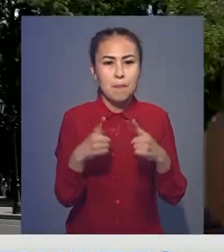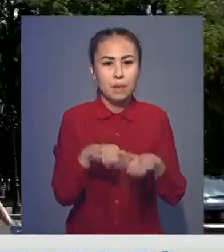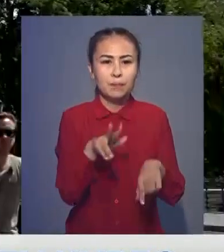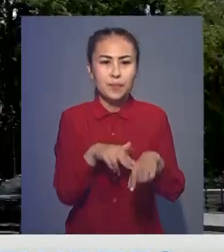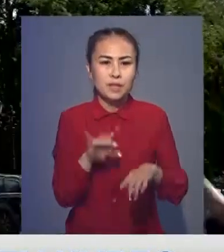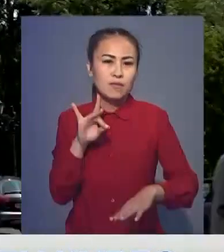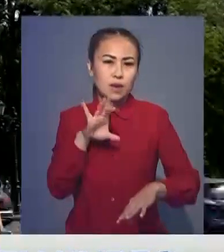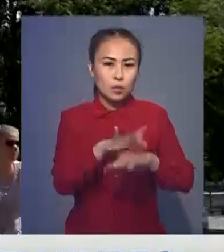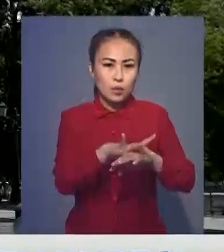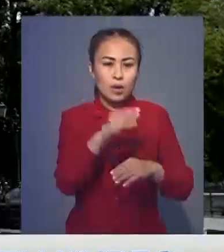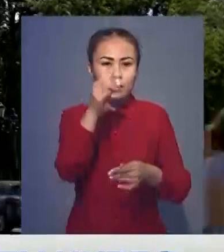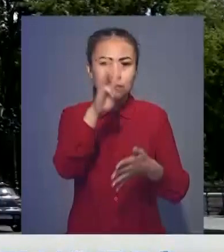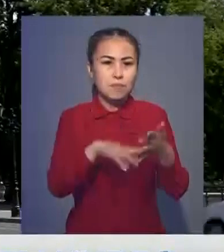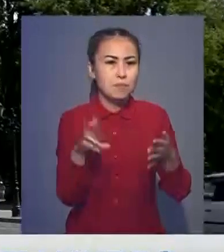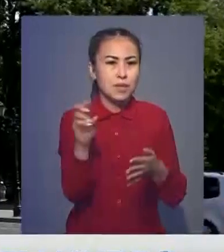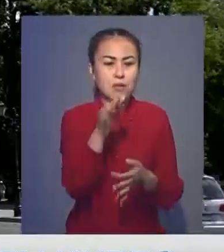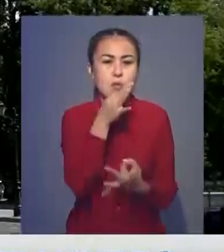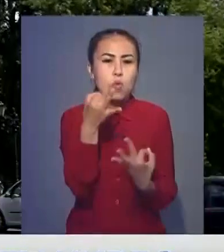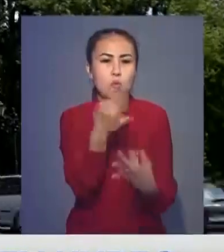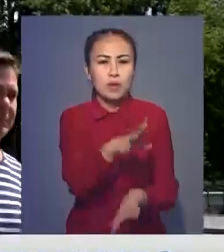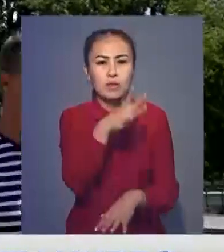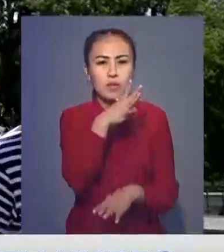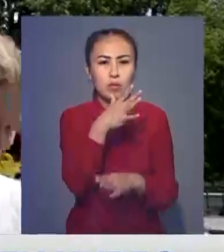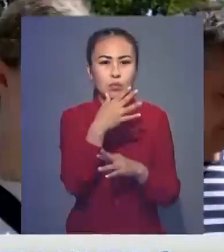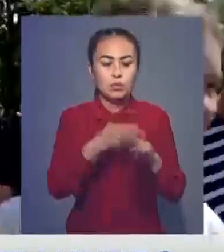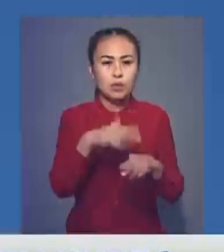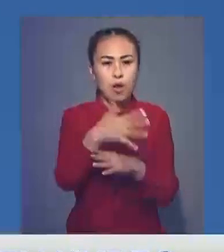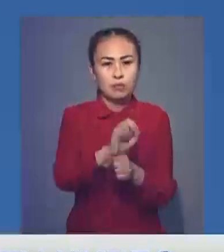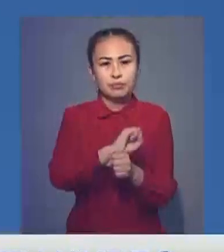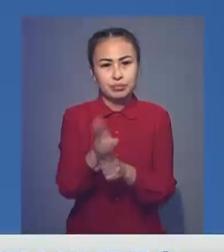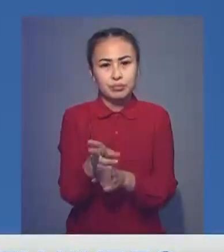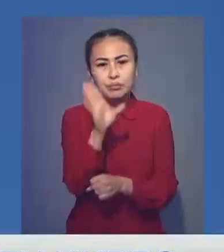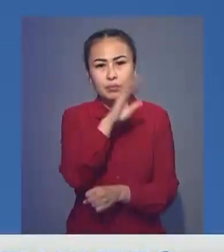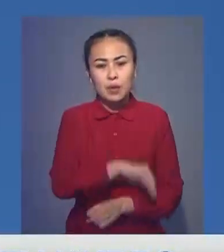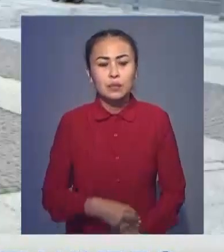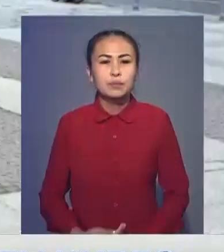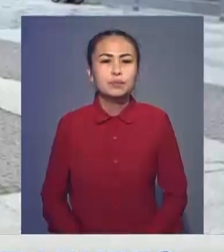полиция қызметкерлері өте мақсыз кез келген уақытта далаға қуып шығуы мүмкін.